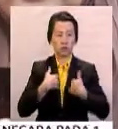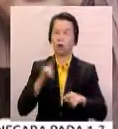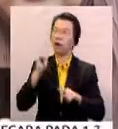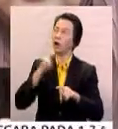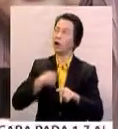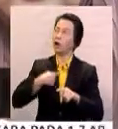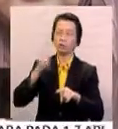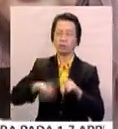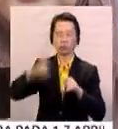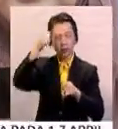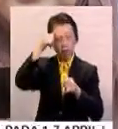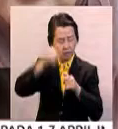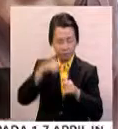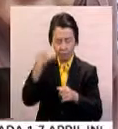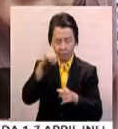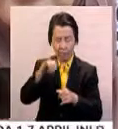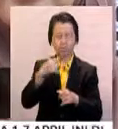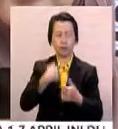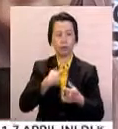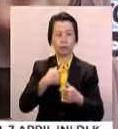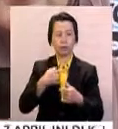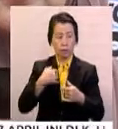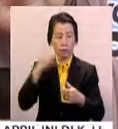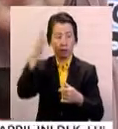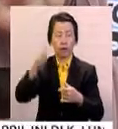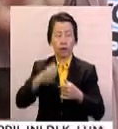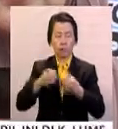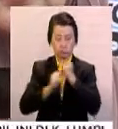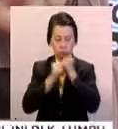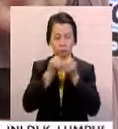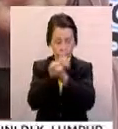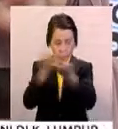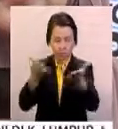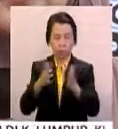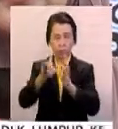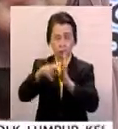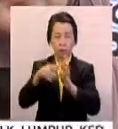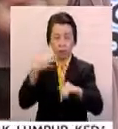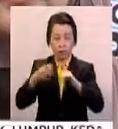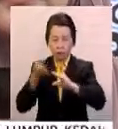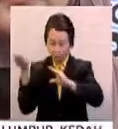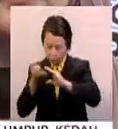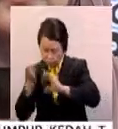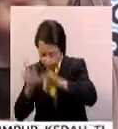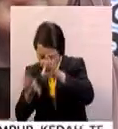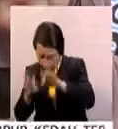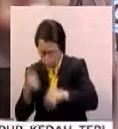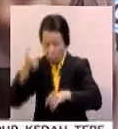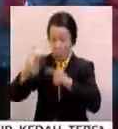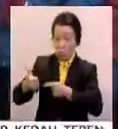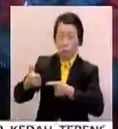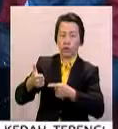remember actually. Yes, it's going to be soon. After we compile that, yeah.